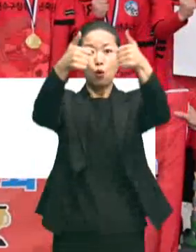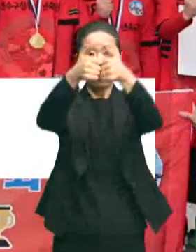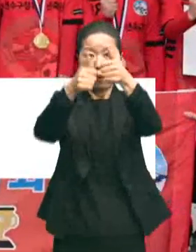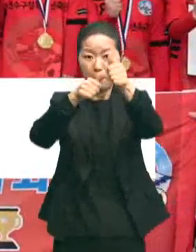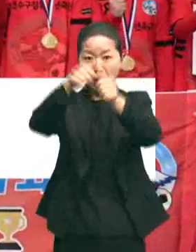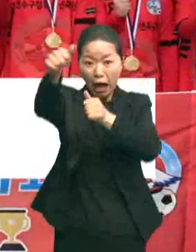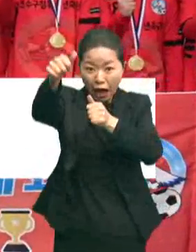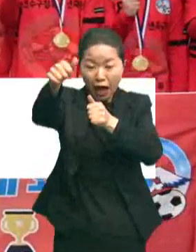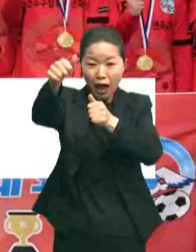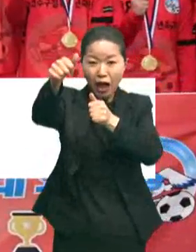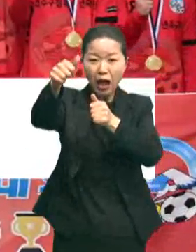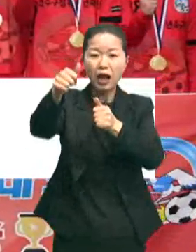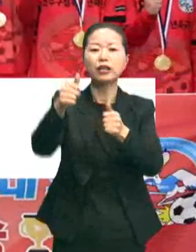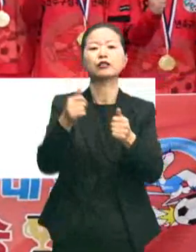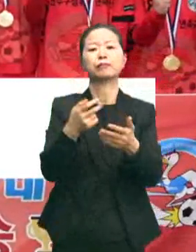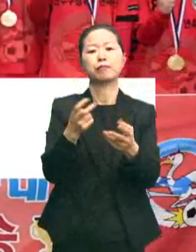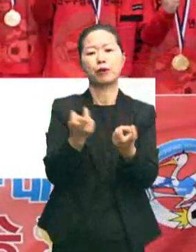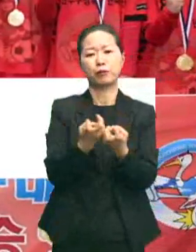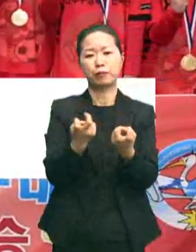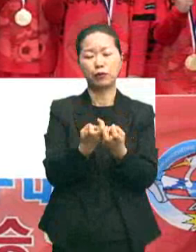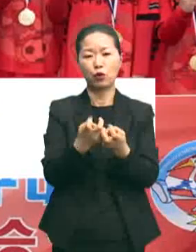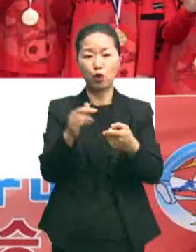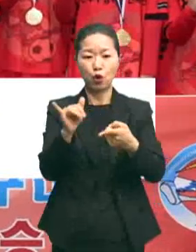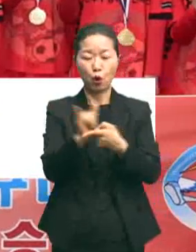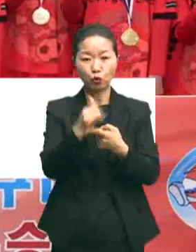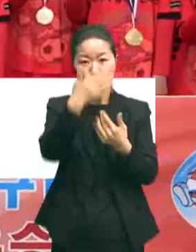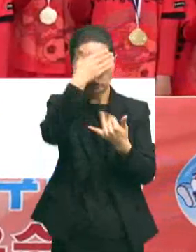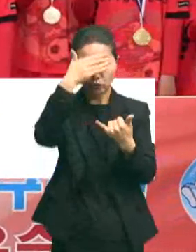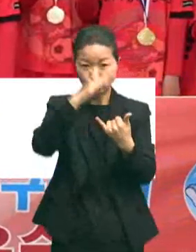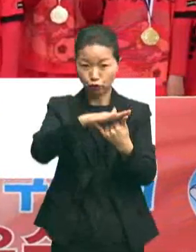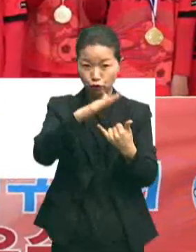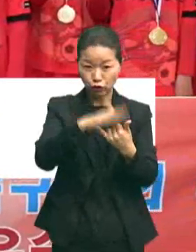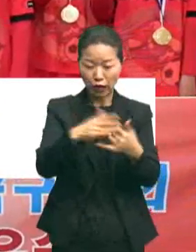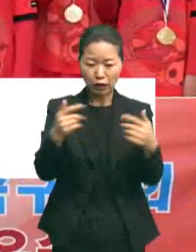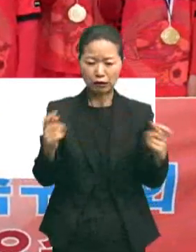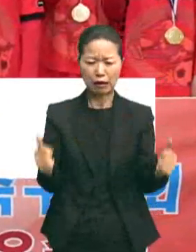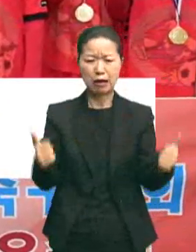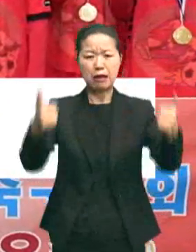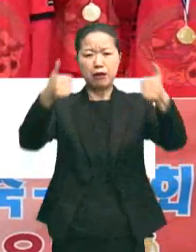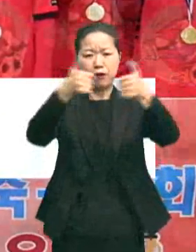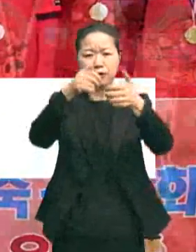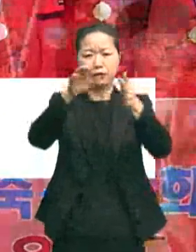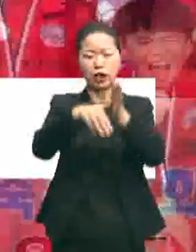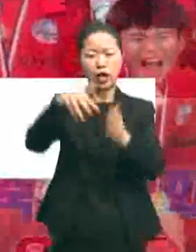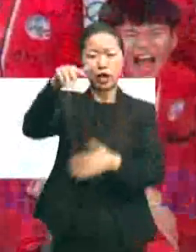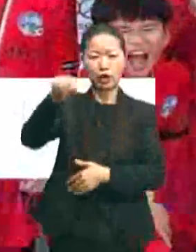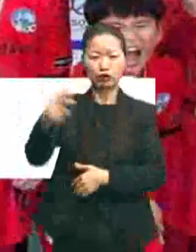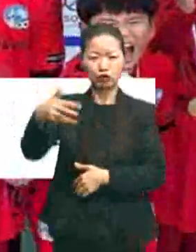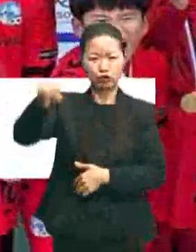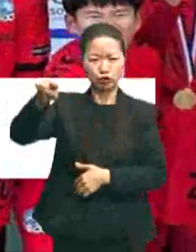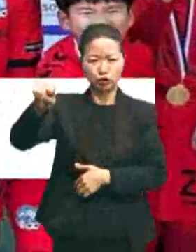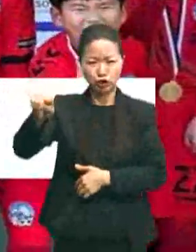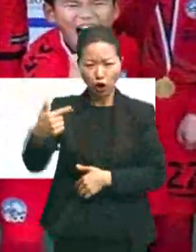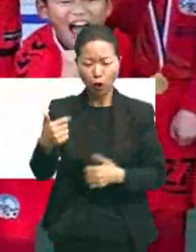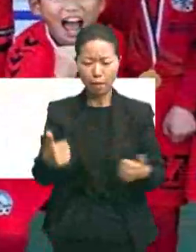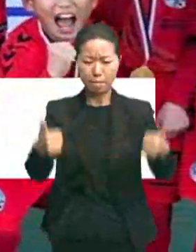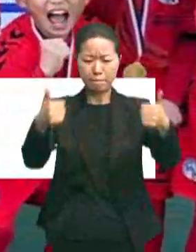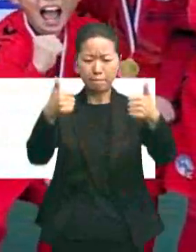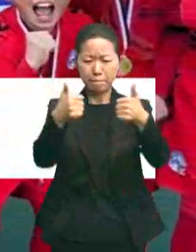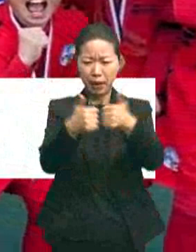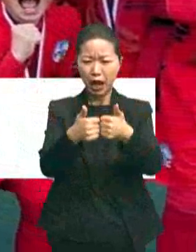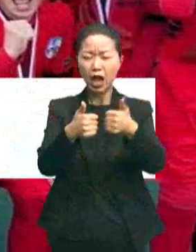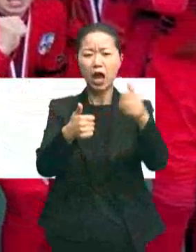방식으로 진행됐습니다 연수구청 유소년 축구단은 결승에서 춘천 파나스 FC 상대로 1대